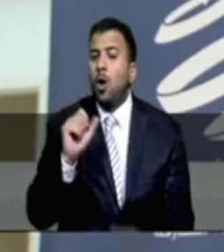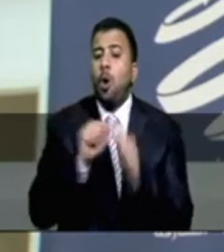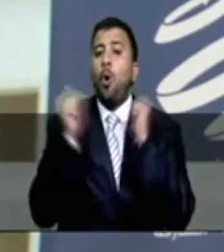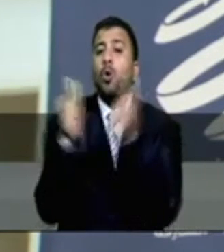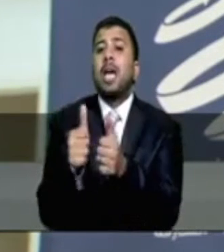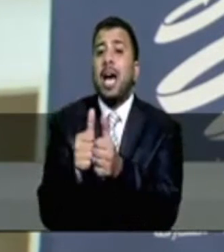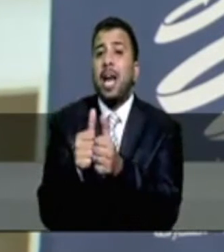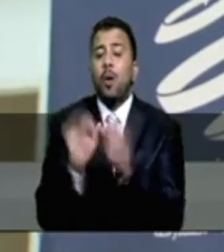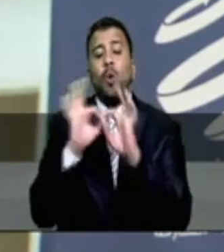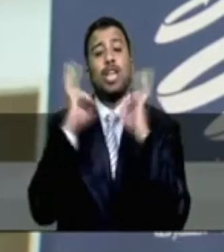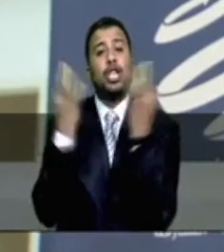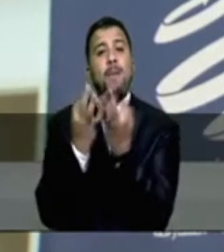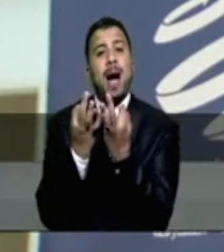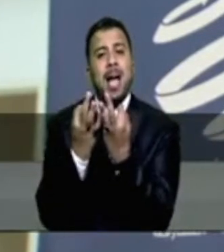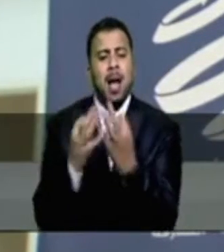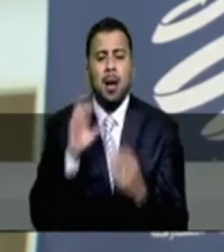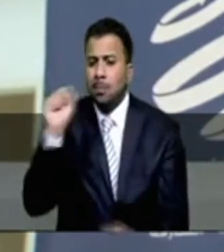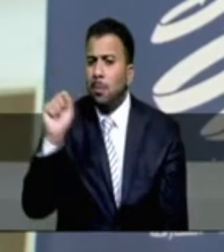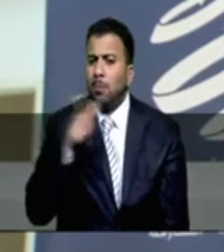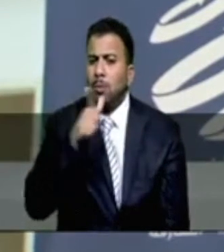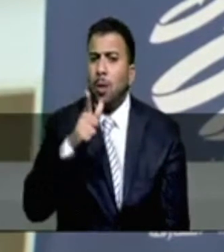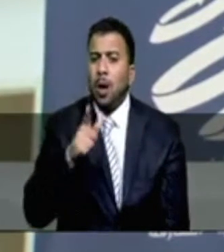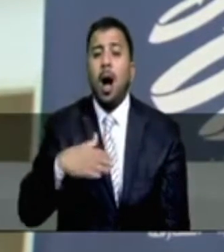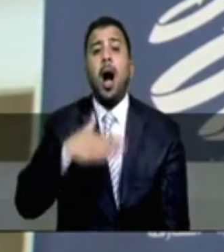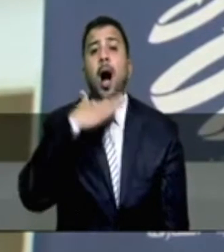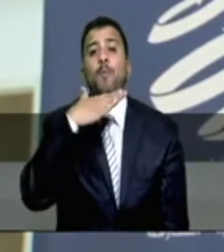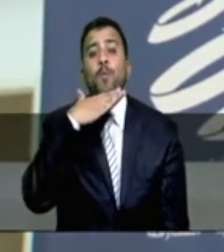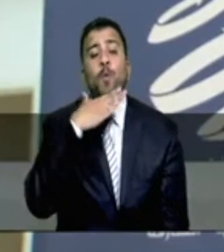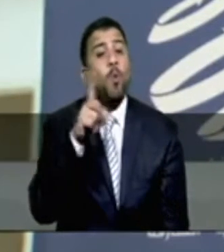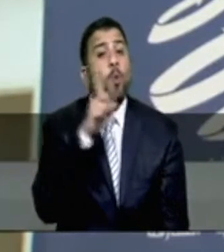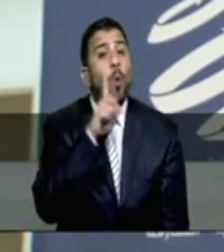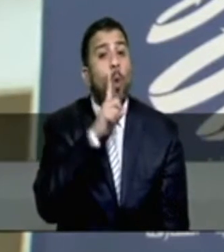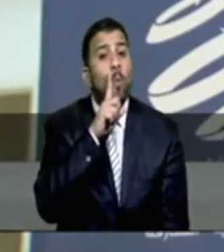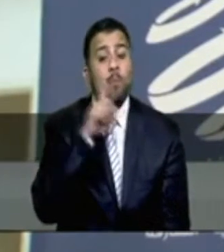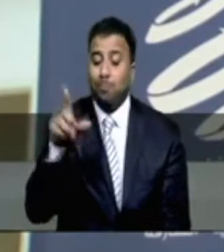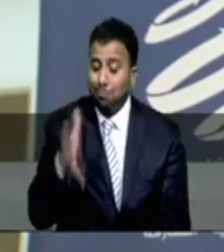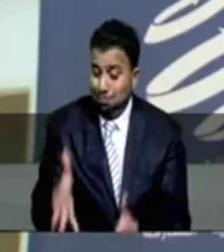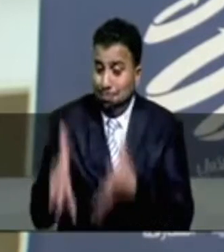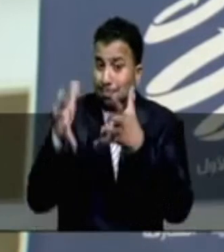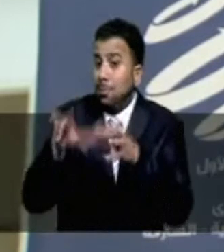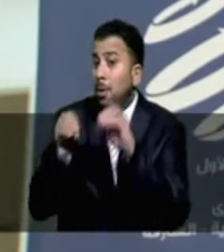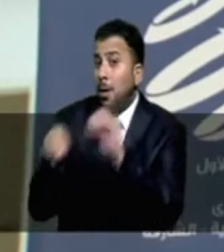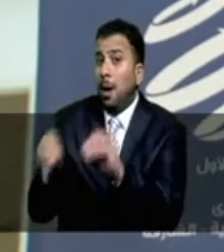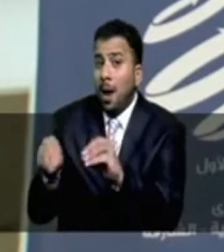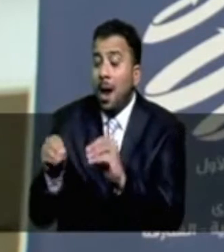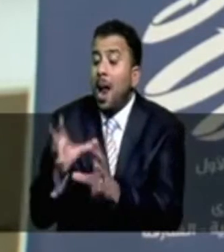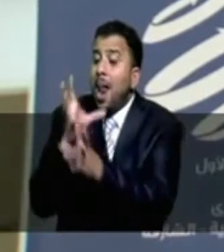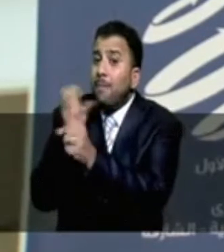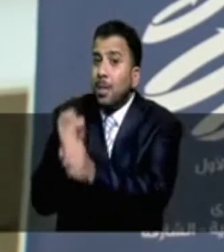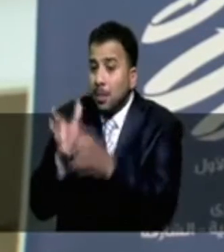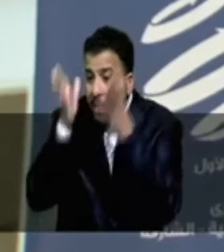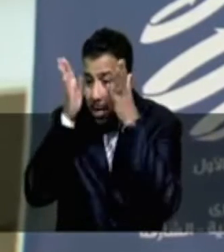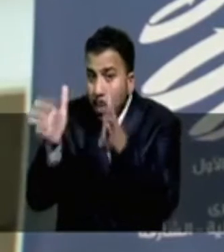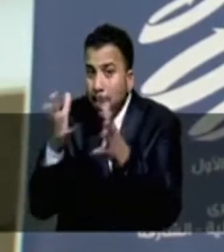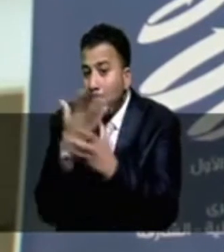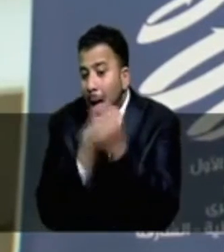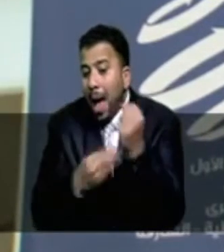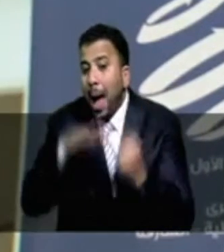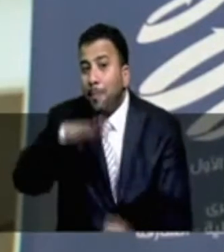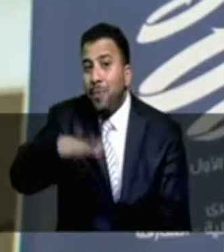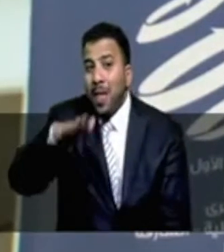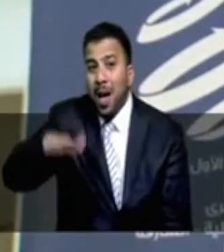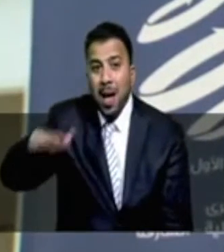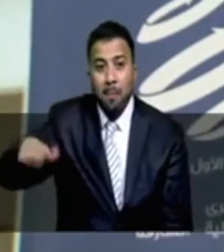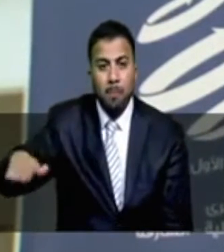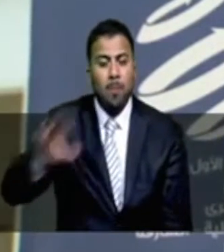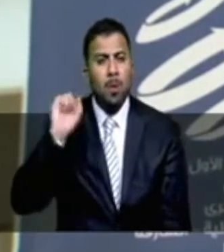الأسرية والاجتماعية، ولا سيما دور الوالدين في التنشئة الاجتماعية وأيضا الحماية والاهتمام بأبنائهم، كذلك